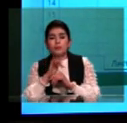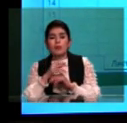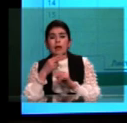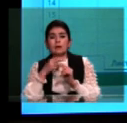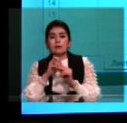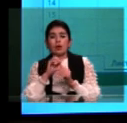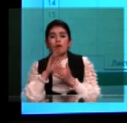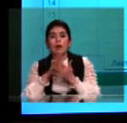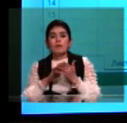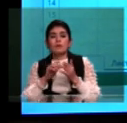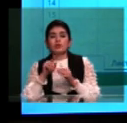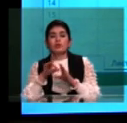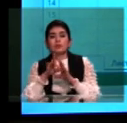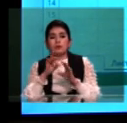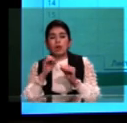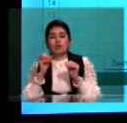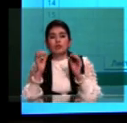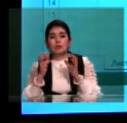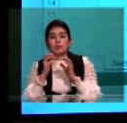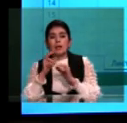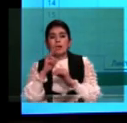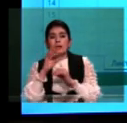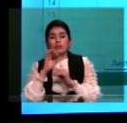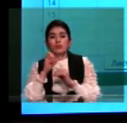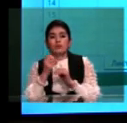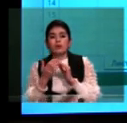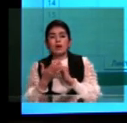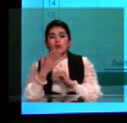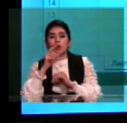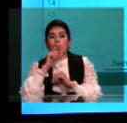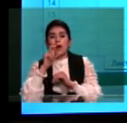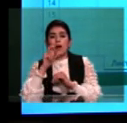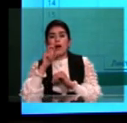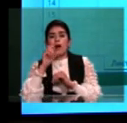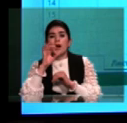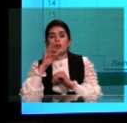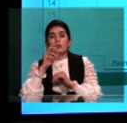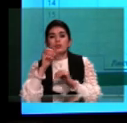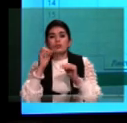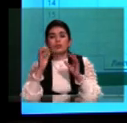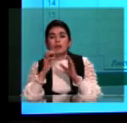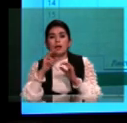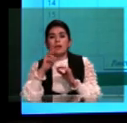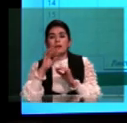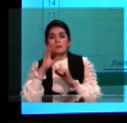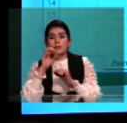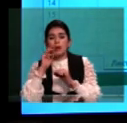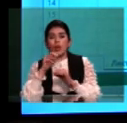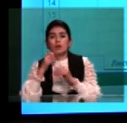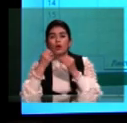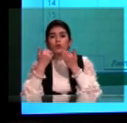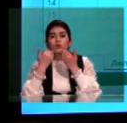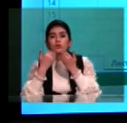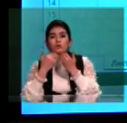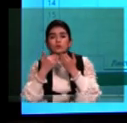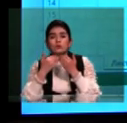Итак, после того, как мы выбрали инструмент «Защитить лист», выходит диалоговое окно «Защита листа». В этом диалоговом окне